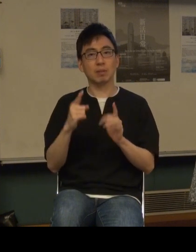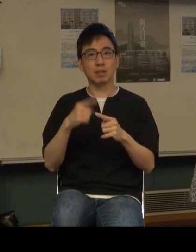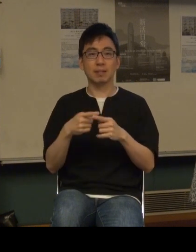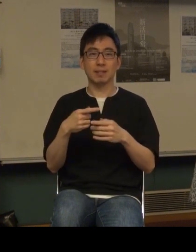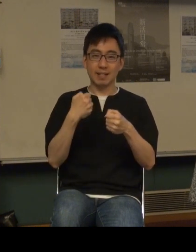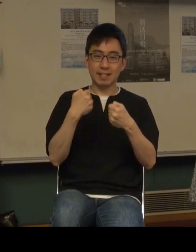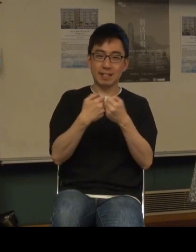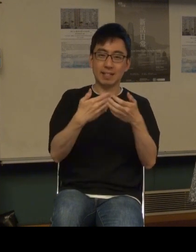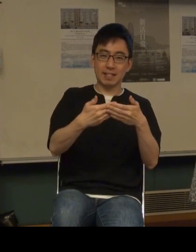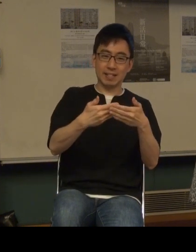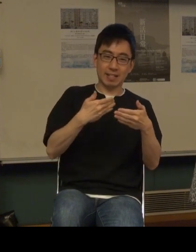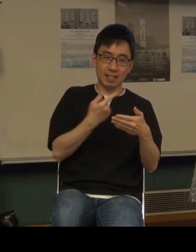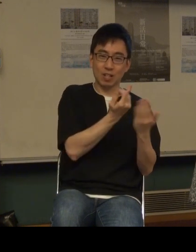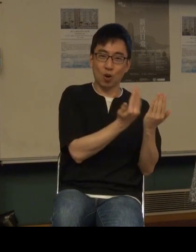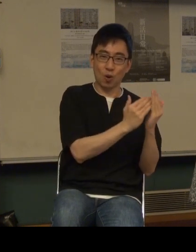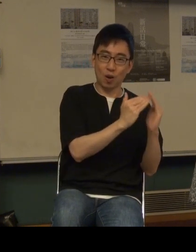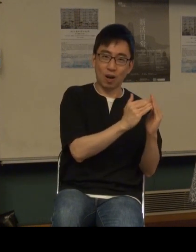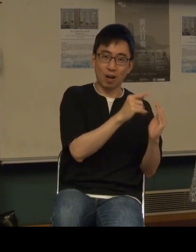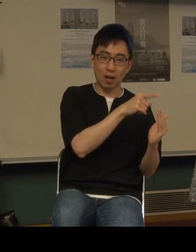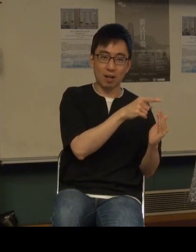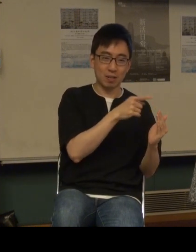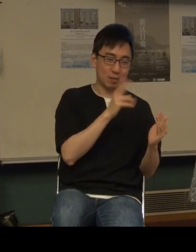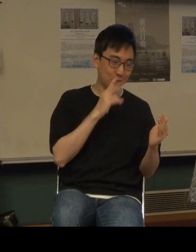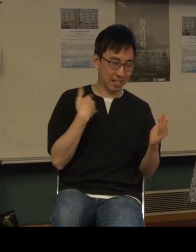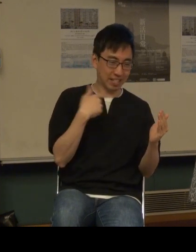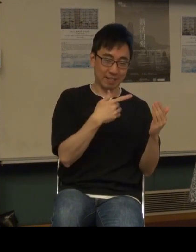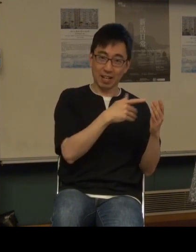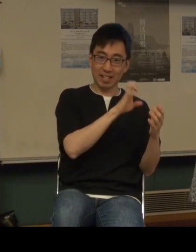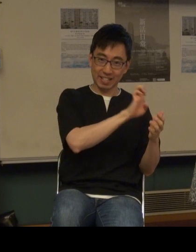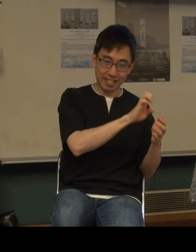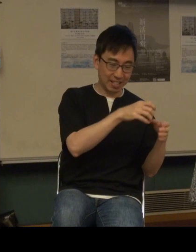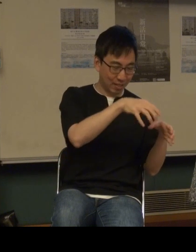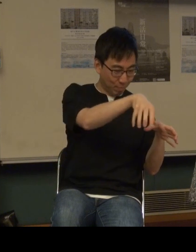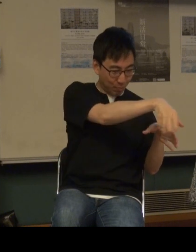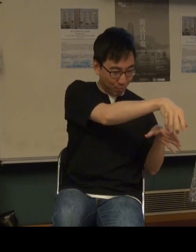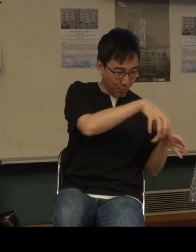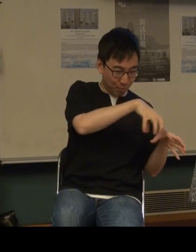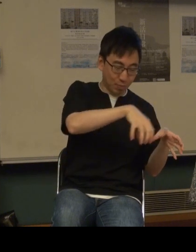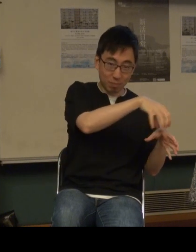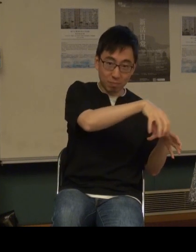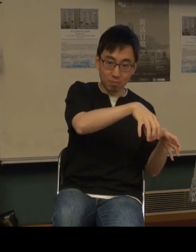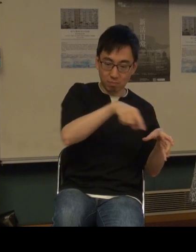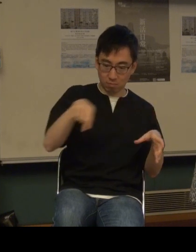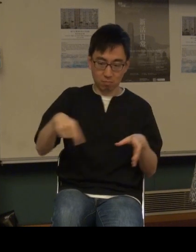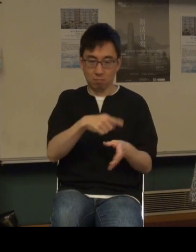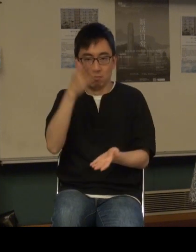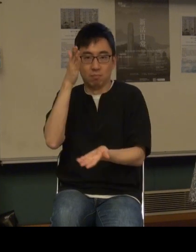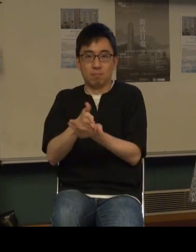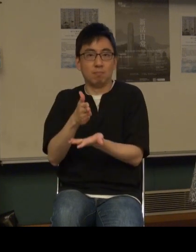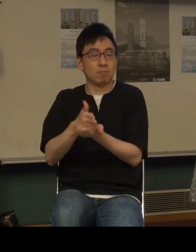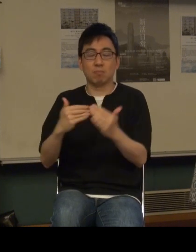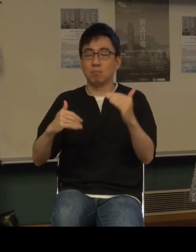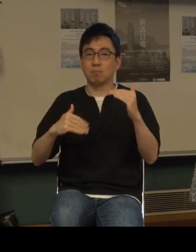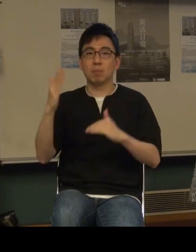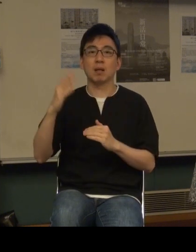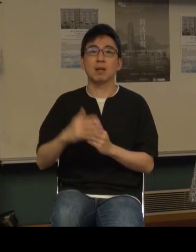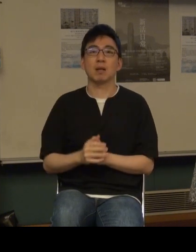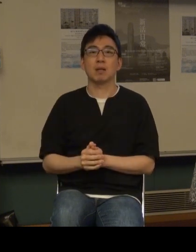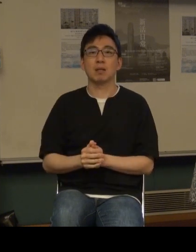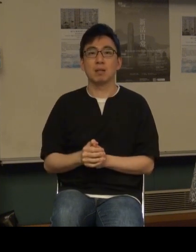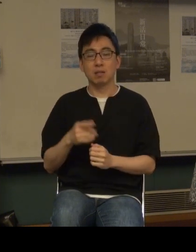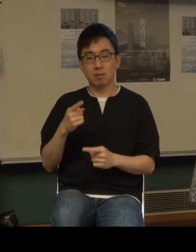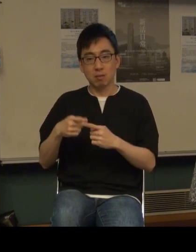前見到嗰兩間學校嘅例子，一個用 E 字型嘅規劃嗰個例子咧，係完全唔同曬啦。而呢個